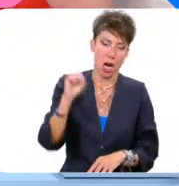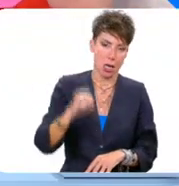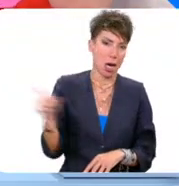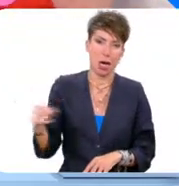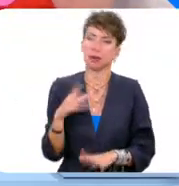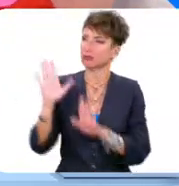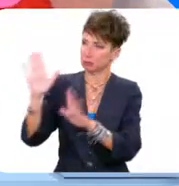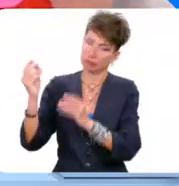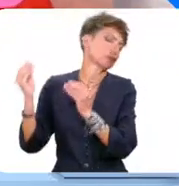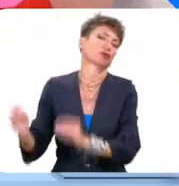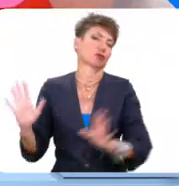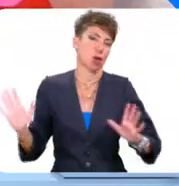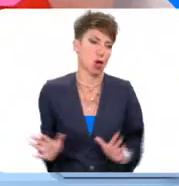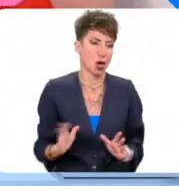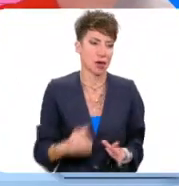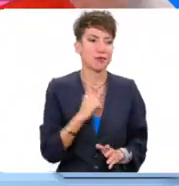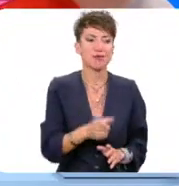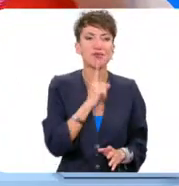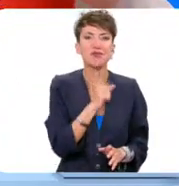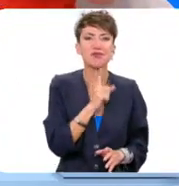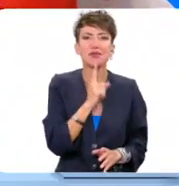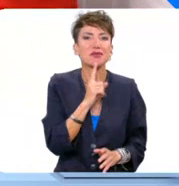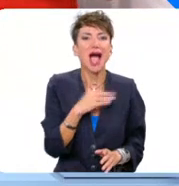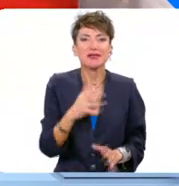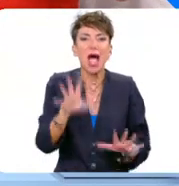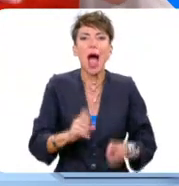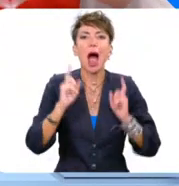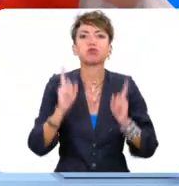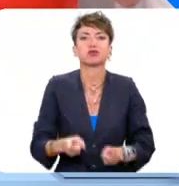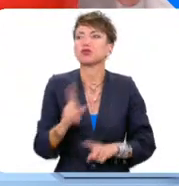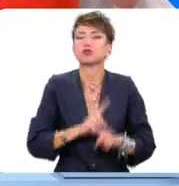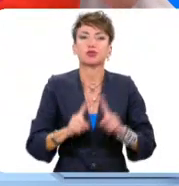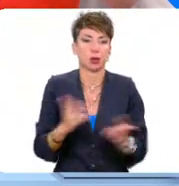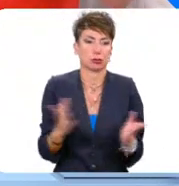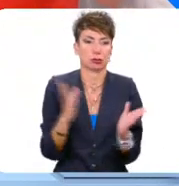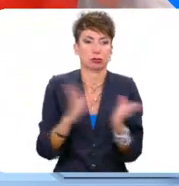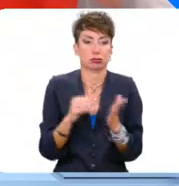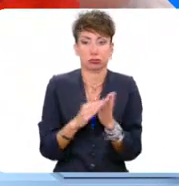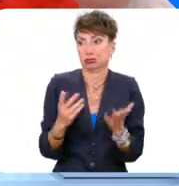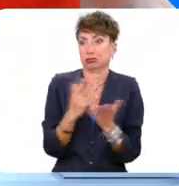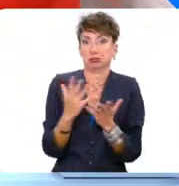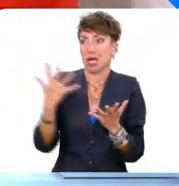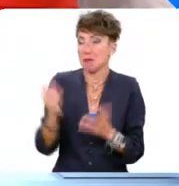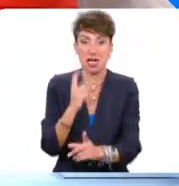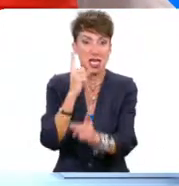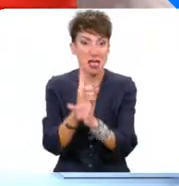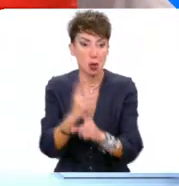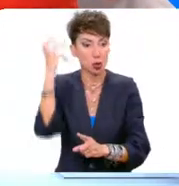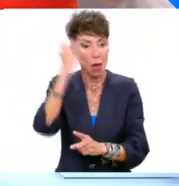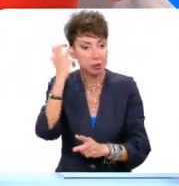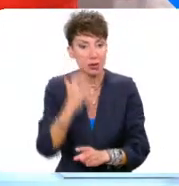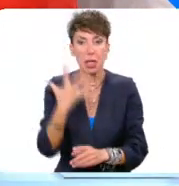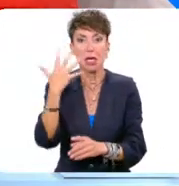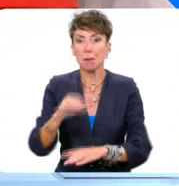διάνοιξη και πο όχι ποιος την παίρνει δηλαδή υπάρχει κάποιος μηχανικός ειδικός κάποιος άνθρωπος ο